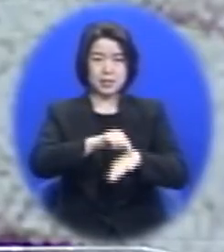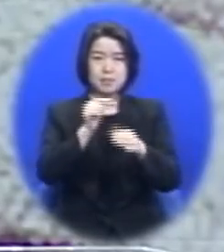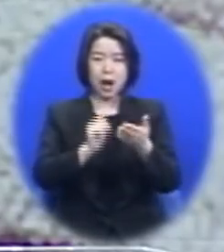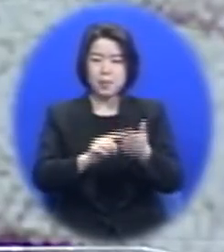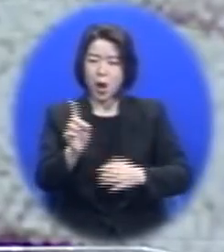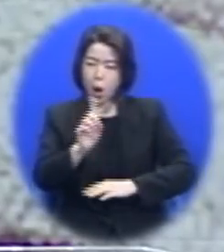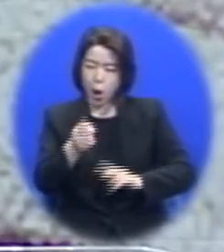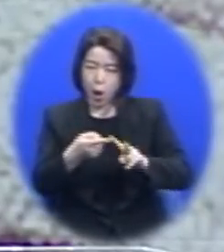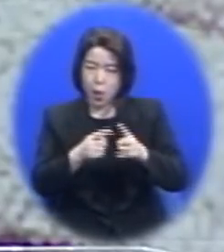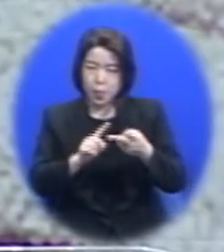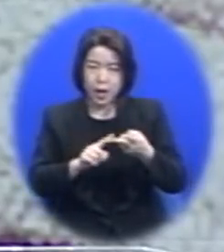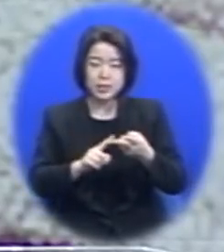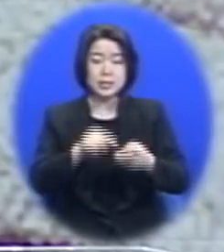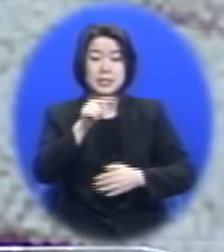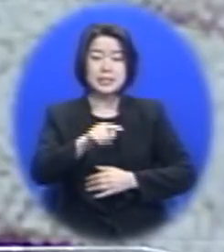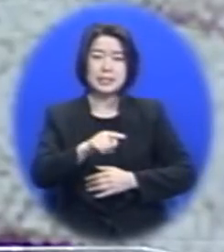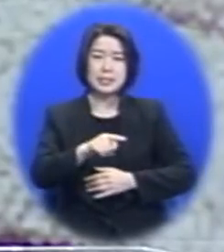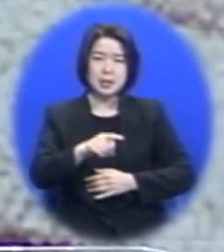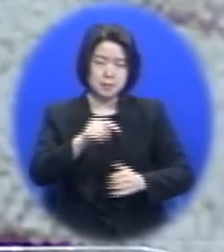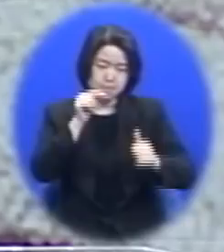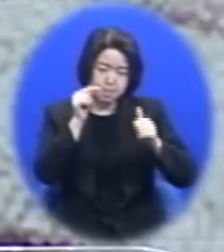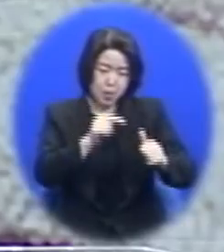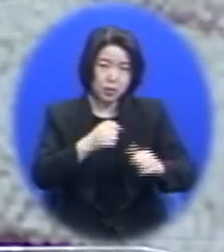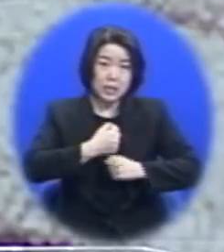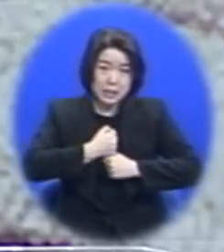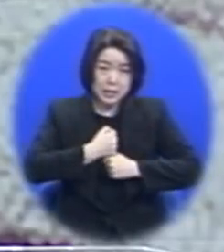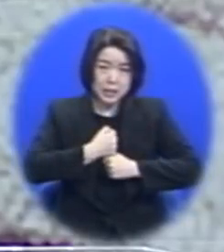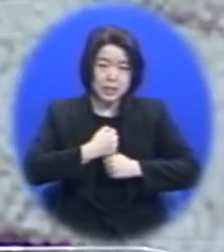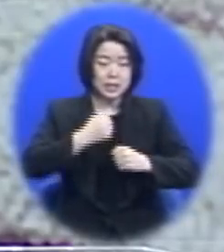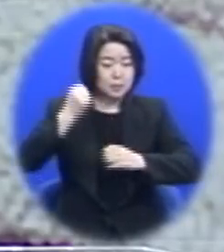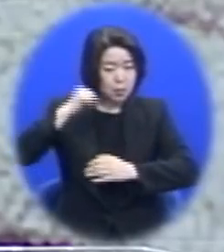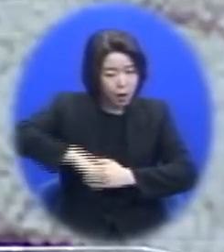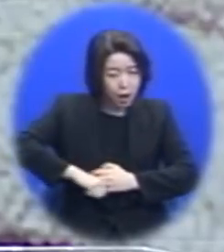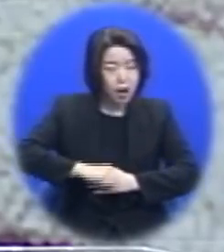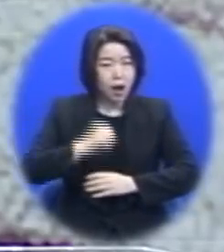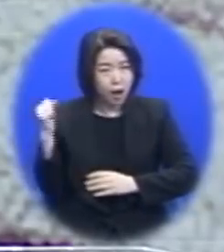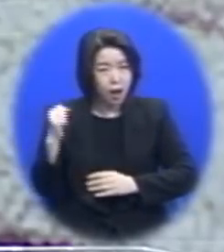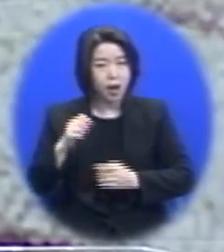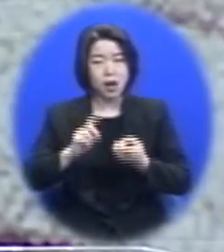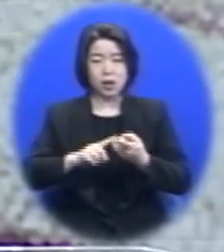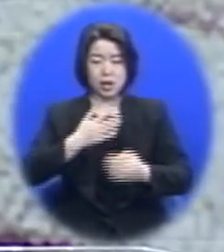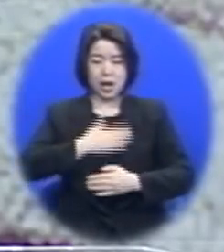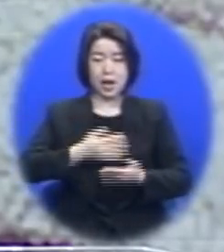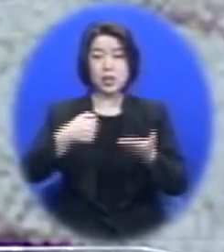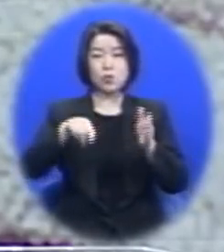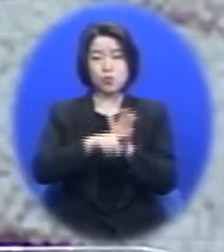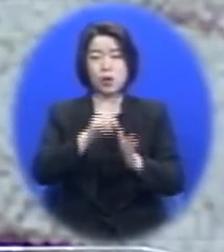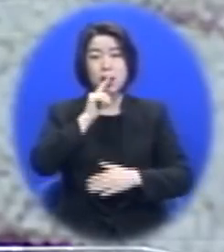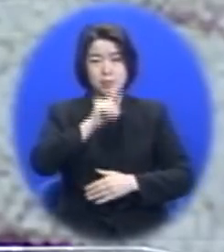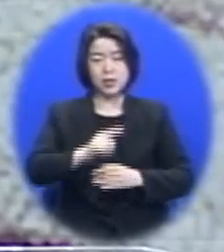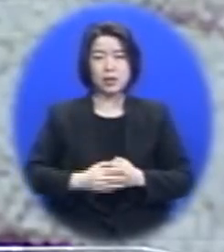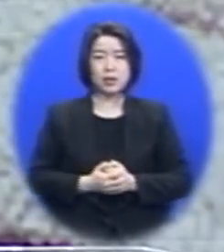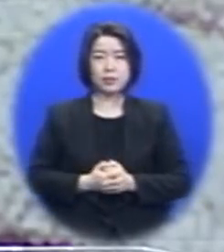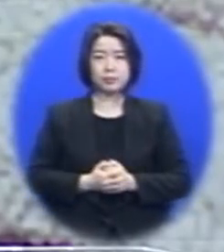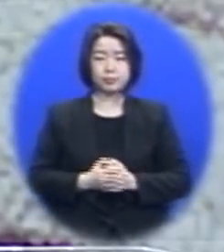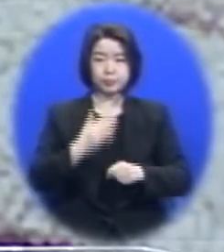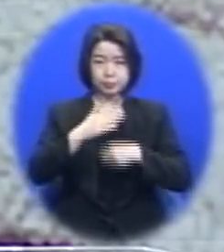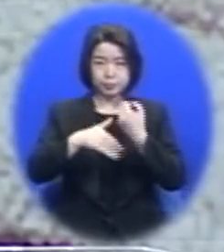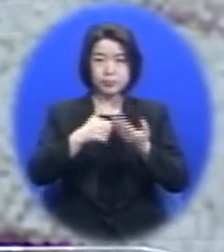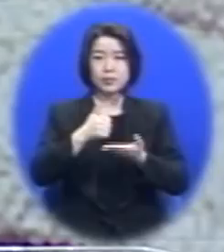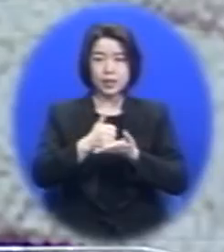어떠한지 그 명령을 지키는지 지키지 않는지 알려 하심이라 다 하나님이